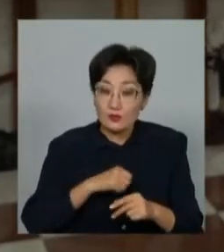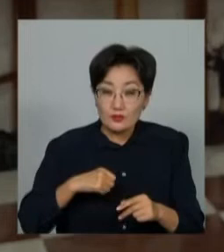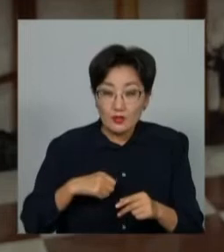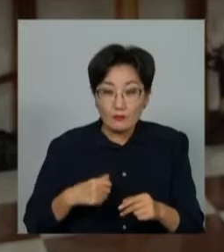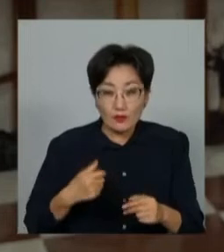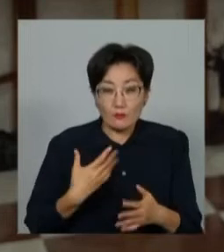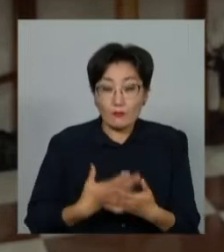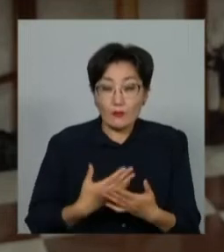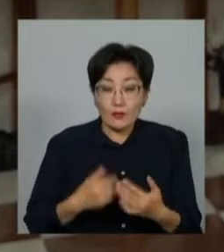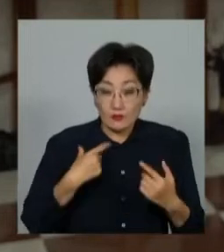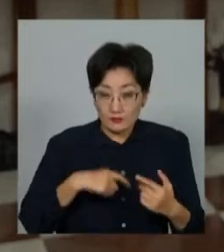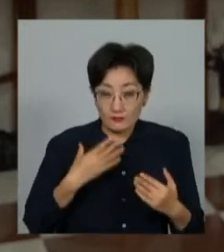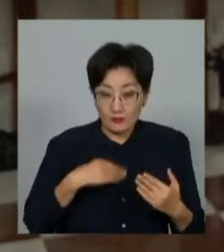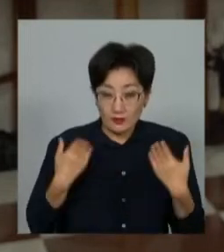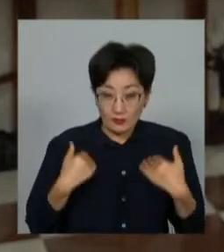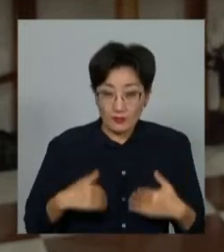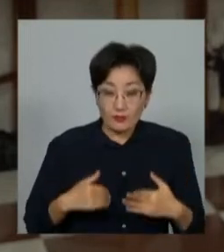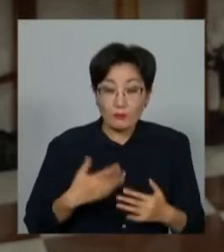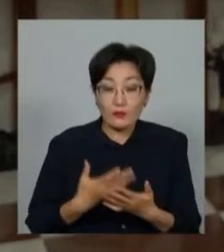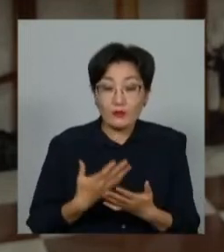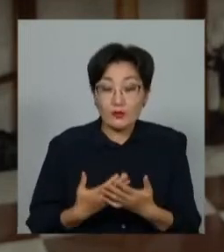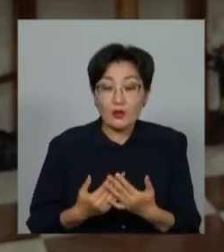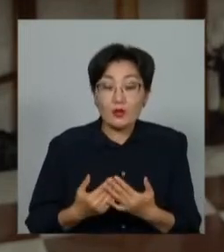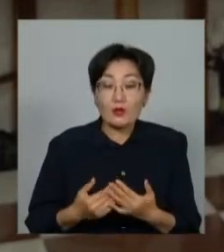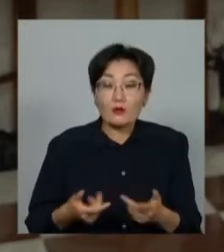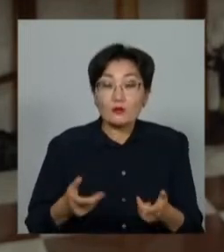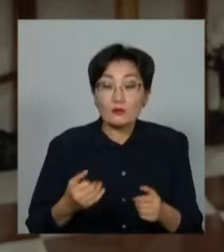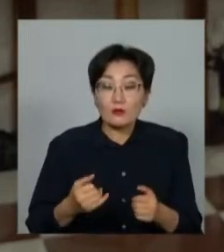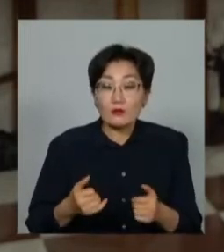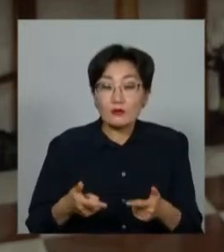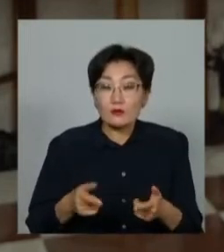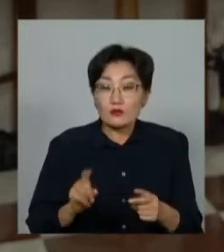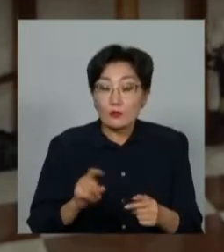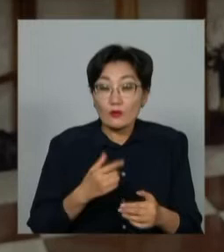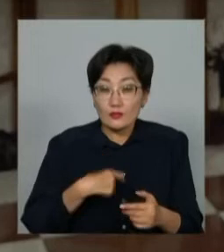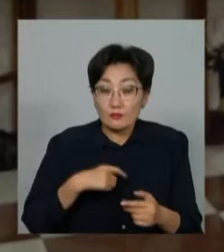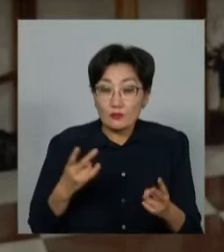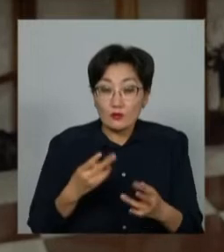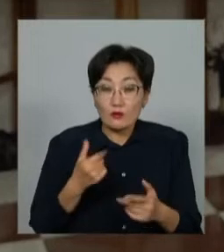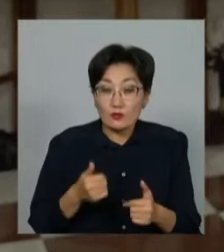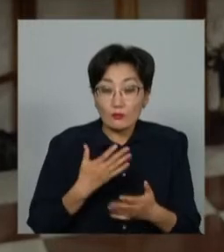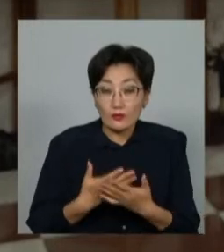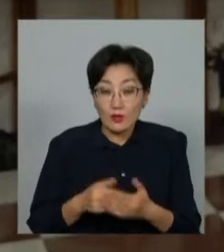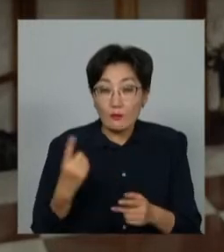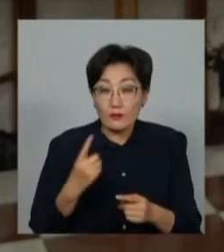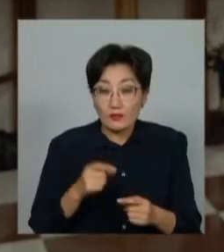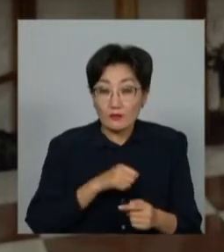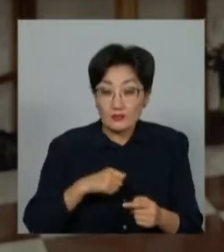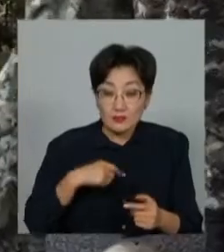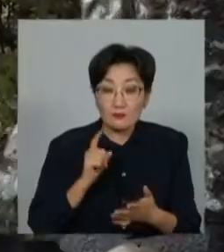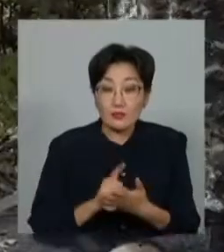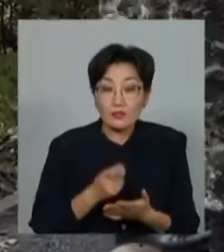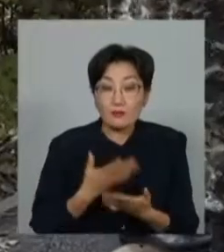болып, мейтірім қой қазақтар айтады ғой, алғарба қайда жүрсе, соңғарба солай жүрттіп, сол сияқты ең бірінші біз жол көрсетуіміз